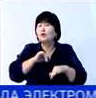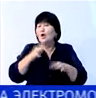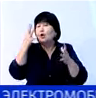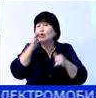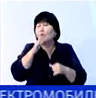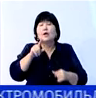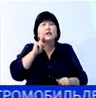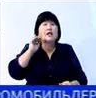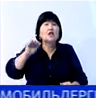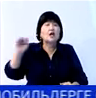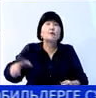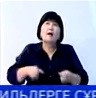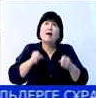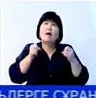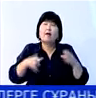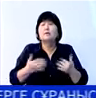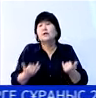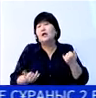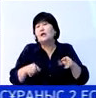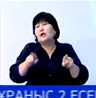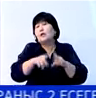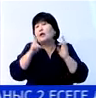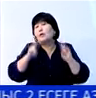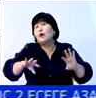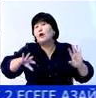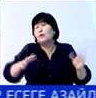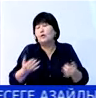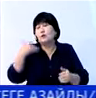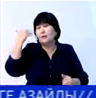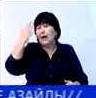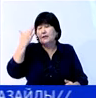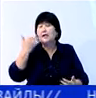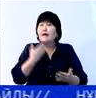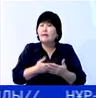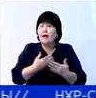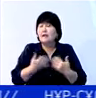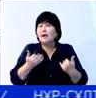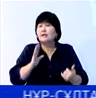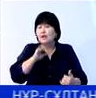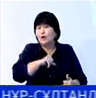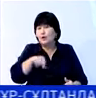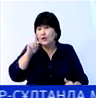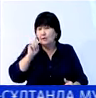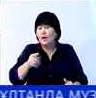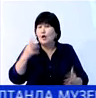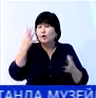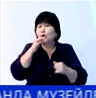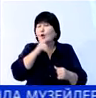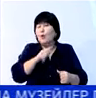уақытта жасөспірімдердің қылмыстың объектісі немесе субъектісі болуын алдын алу мақсатында, яғни қазіргі таңда өздеріңізге белгілі, түнгі